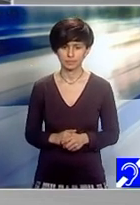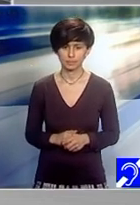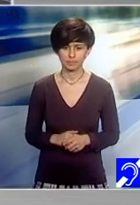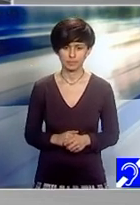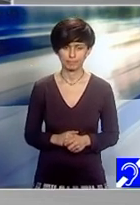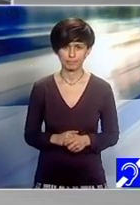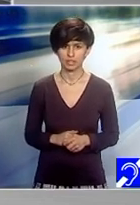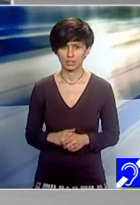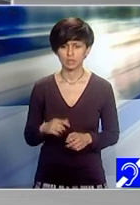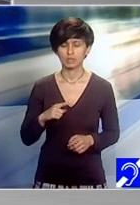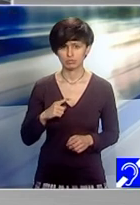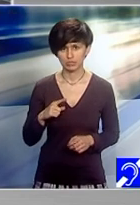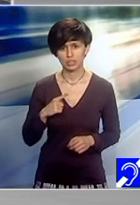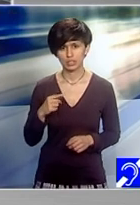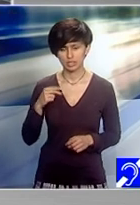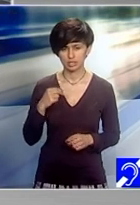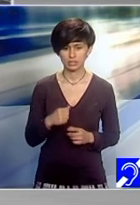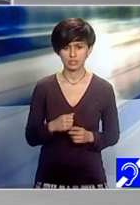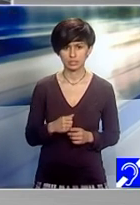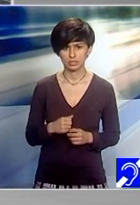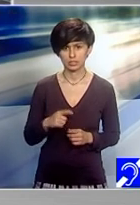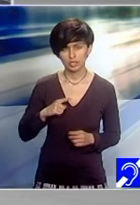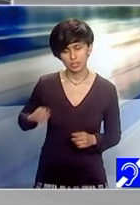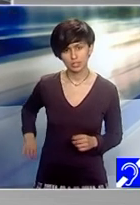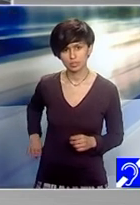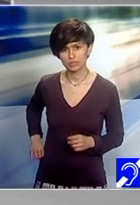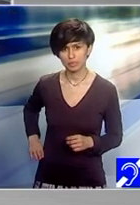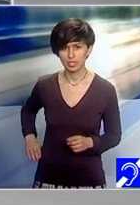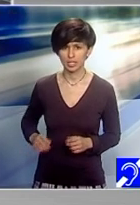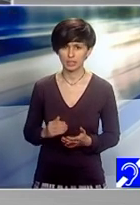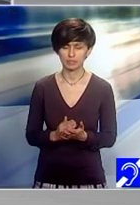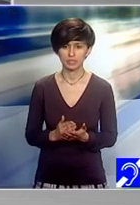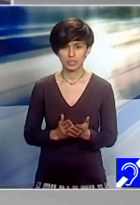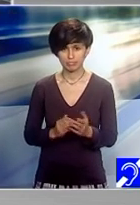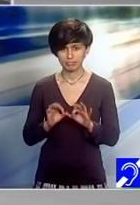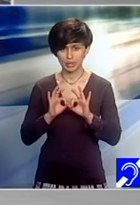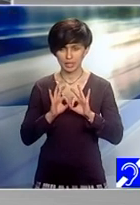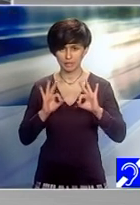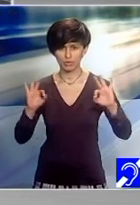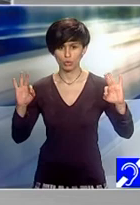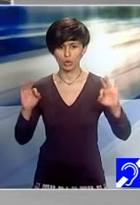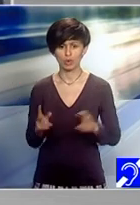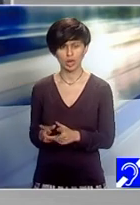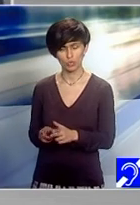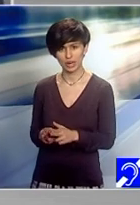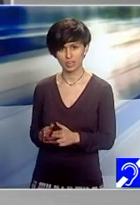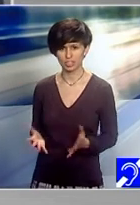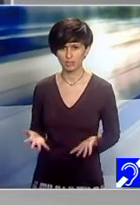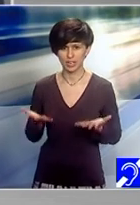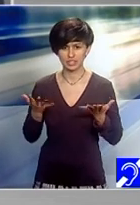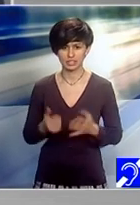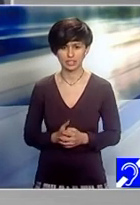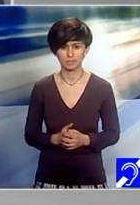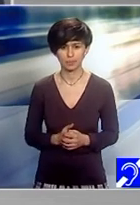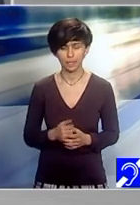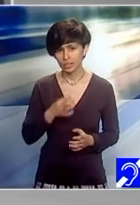invazive, le-am fi găsit mult mai târziu în stadii mai avansate dacă nu făceam acest plan. Da, înainte de a încheia, să ne